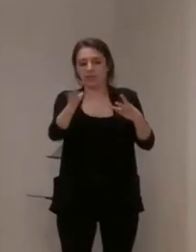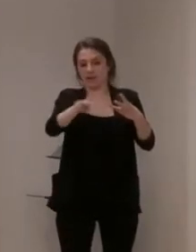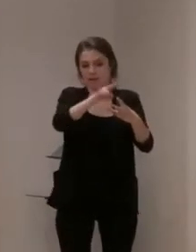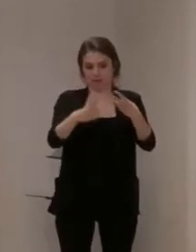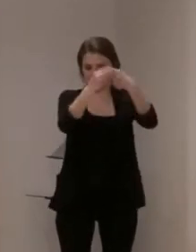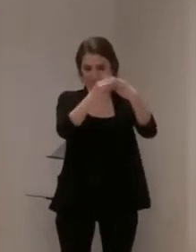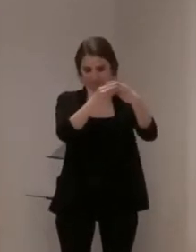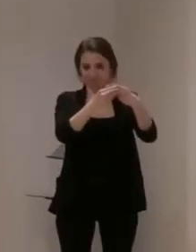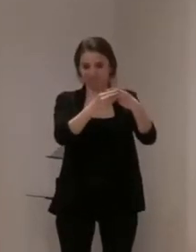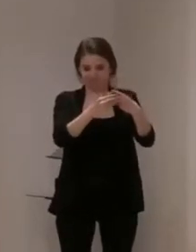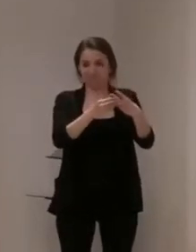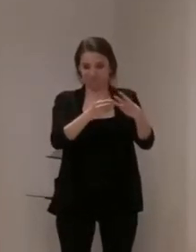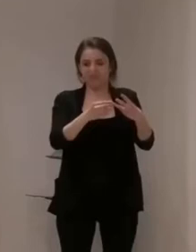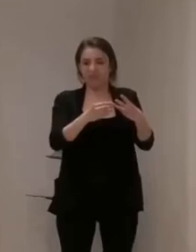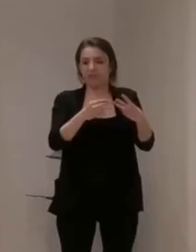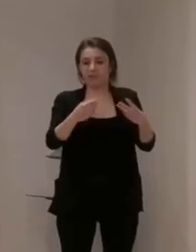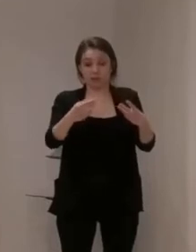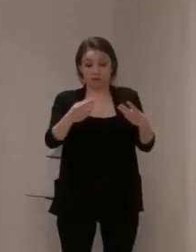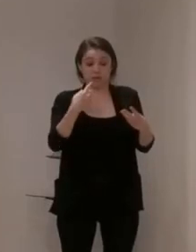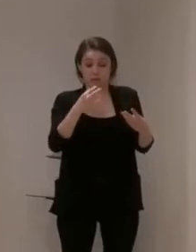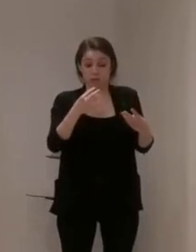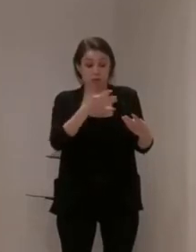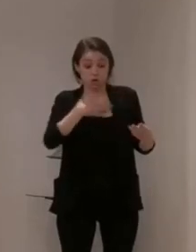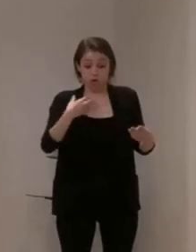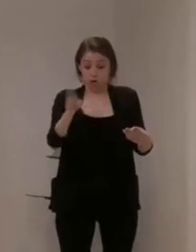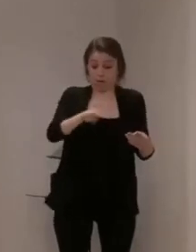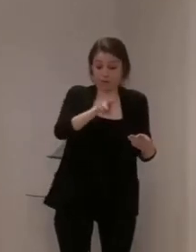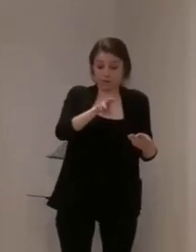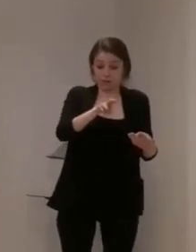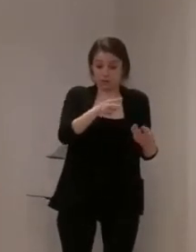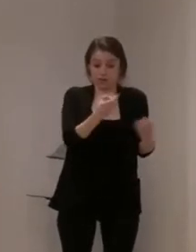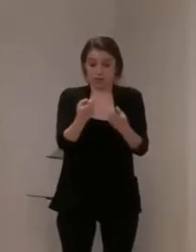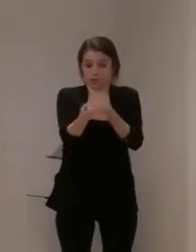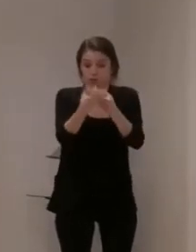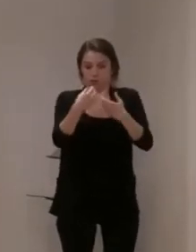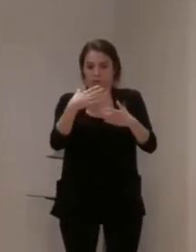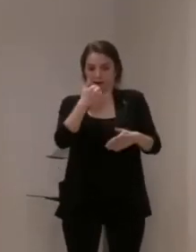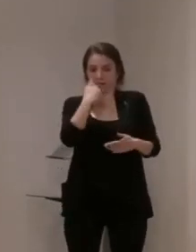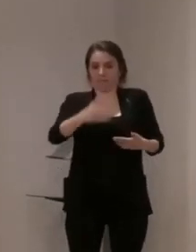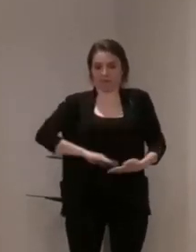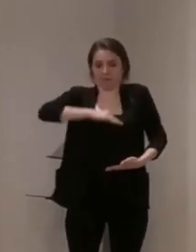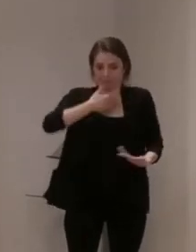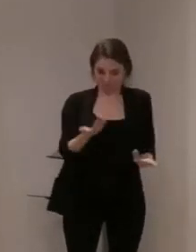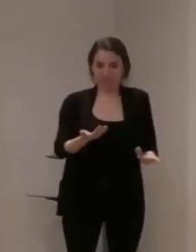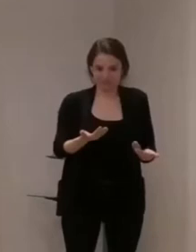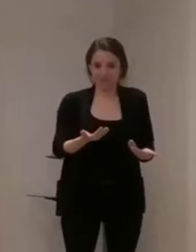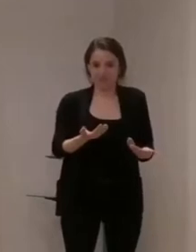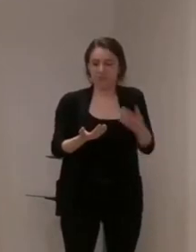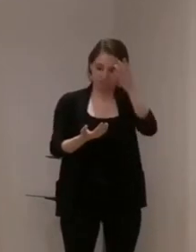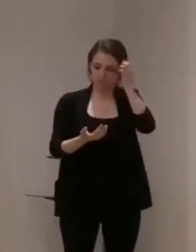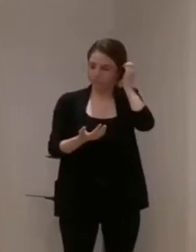per tant, per saber les coses, s'han d'explicar. Per molt doloroses que siguin, doncs,